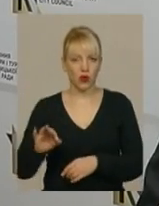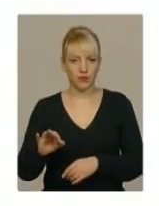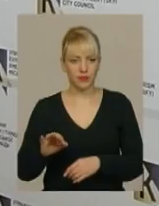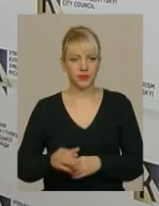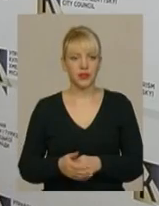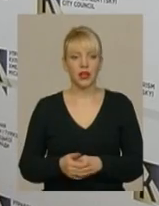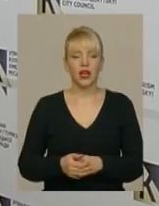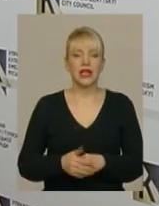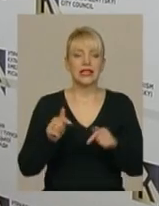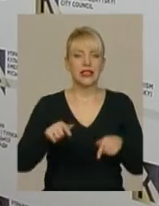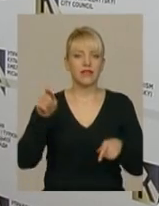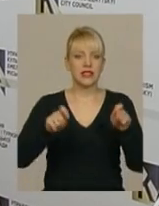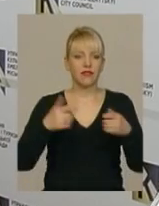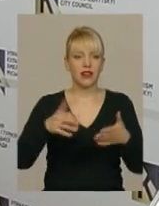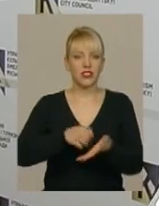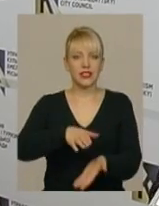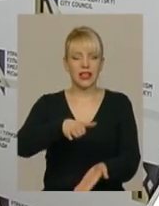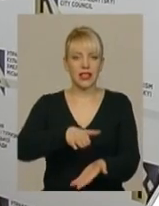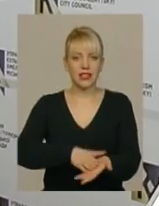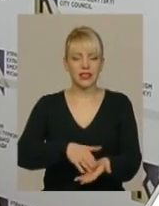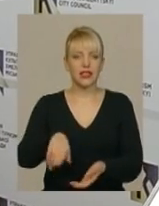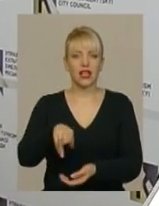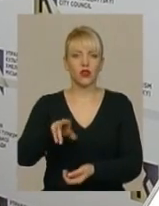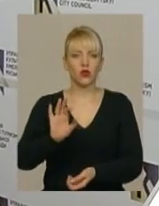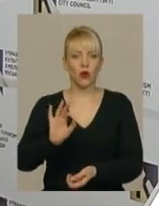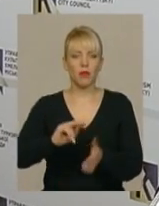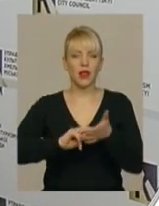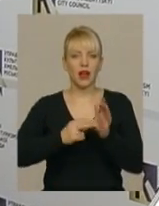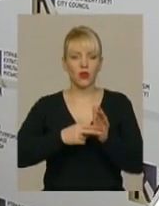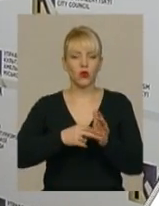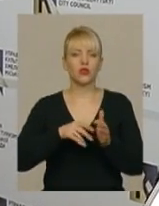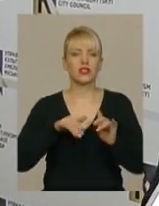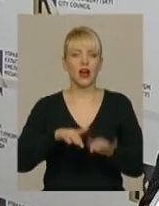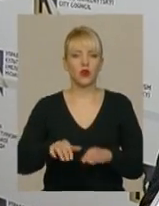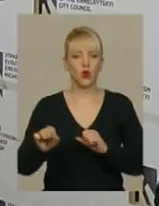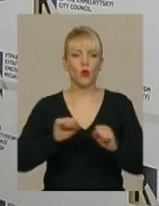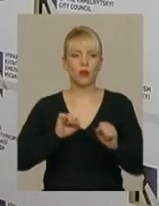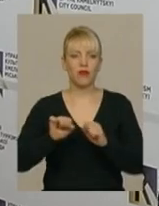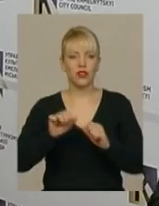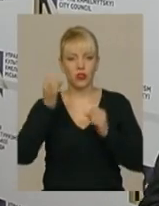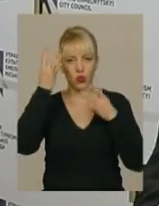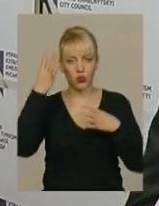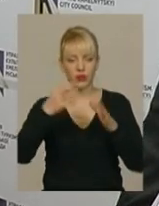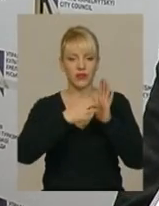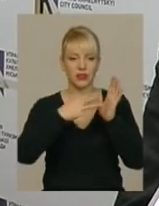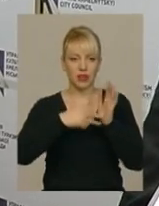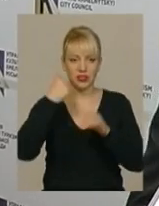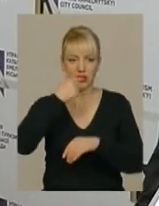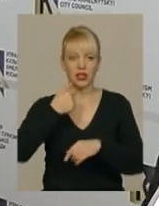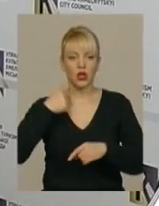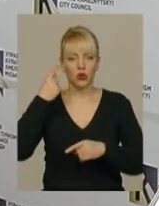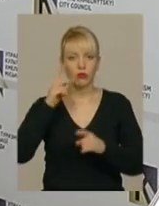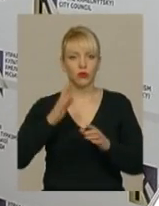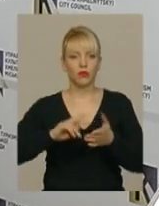операції. Цей фестиваль вже занесений до плану заходів управління культури на 18-й рік. Я думаю, ми будемо його